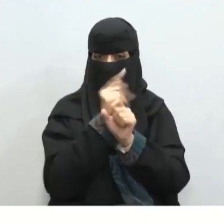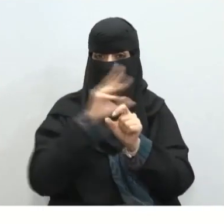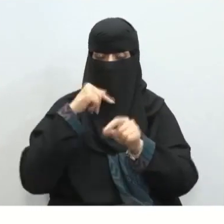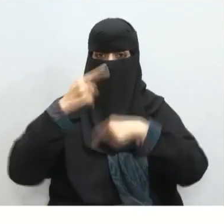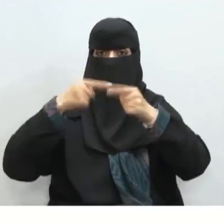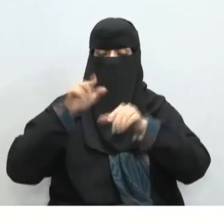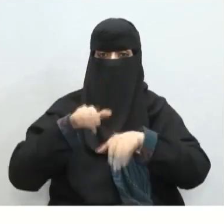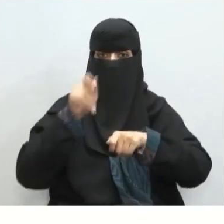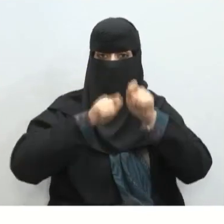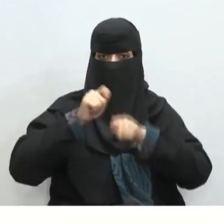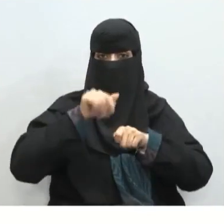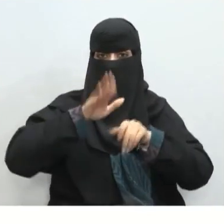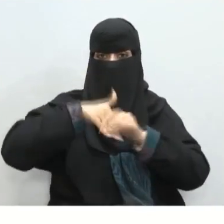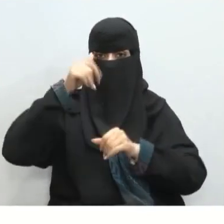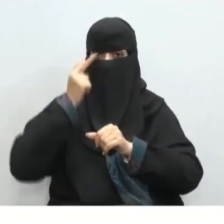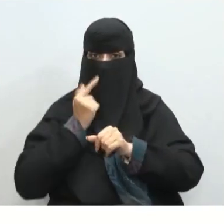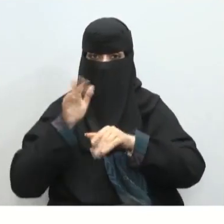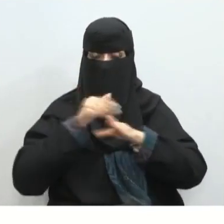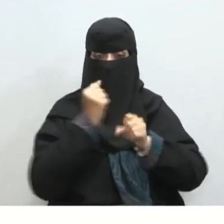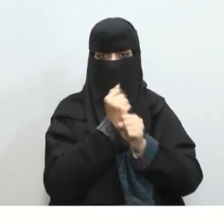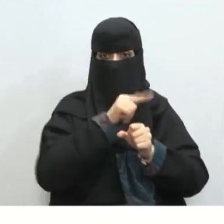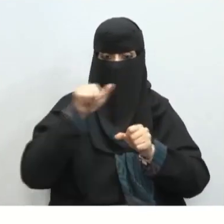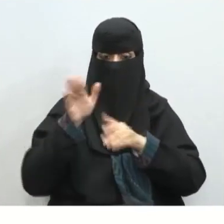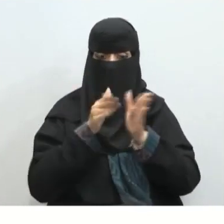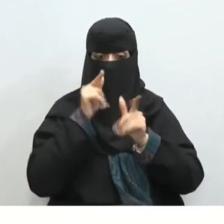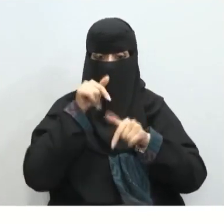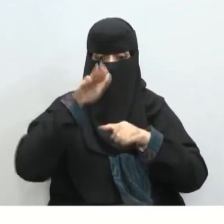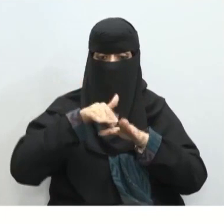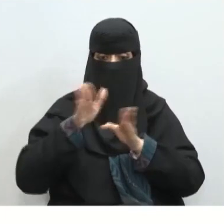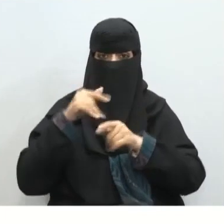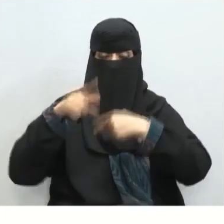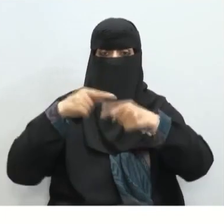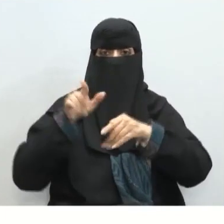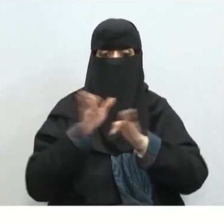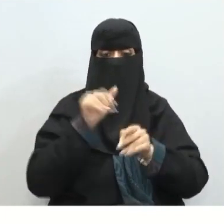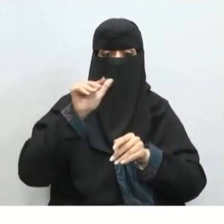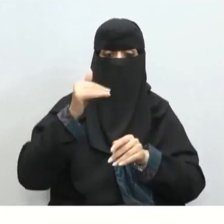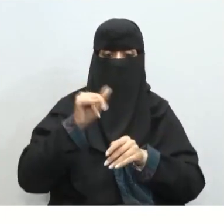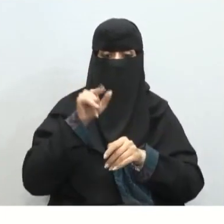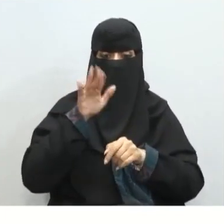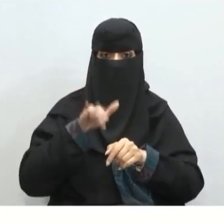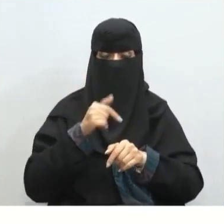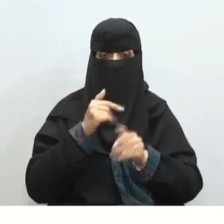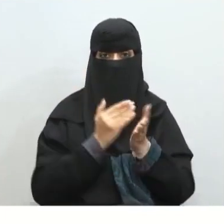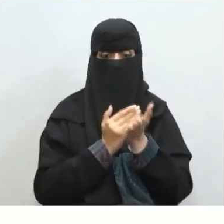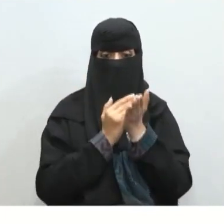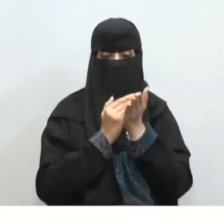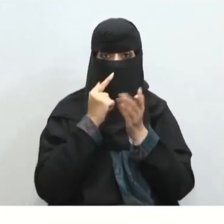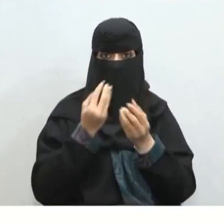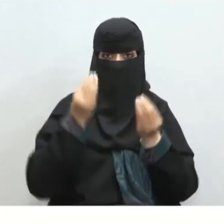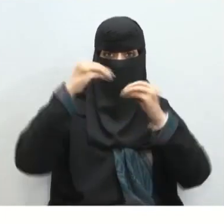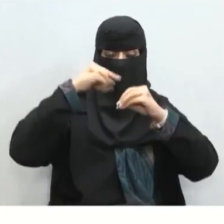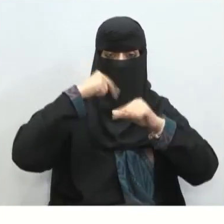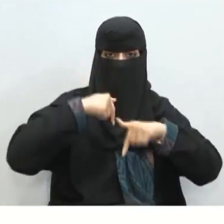استمرار عمليات الحيويه في المخلوقات الحيه ويشبه عمل هذا الاي تي بي في على استمرار العمليات الحيويه في المخلوقات الحيه ويزود